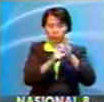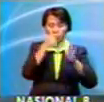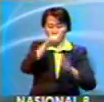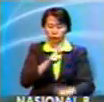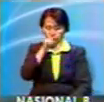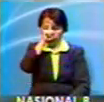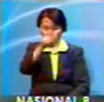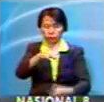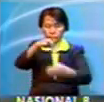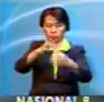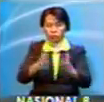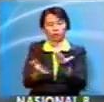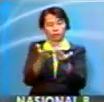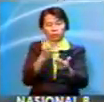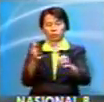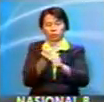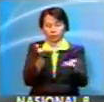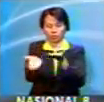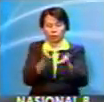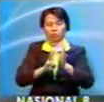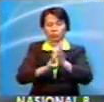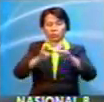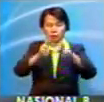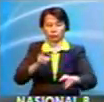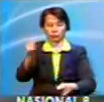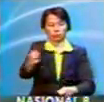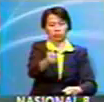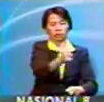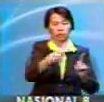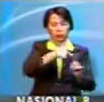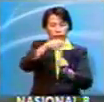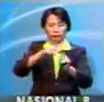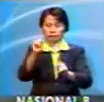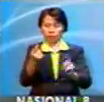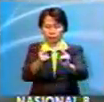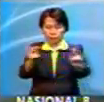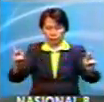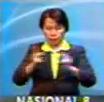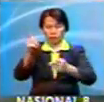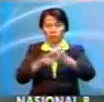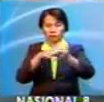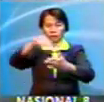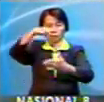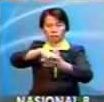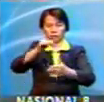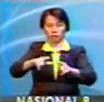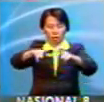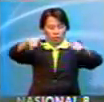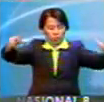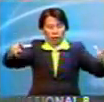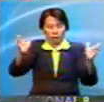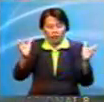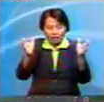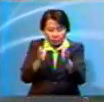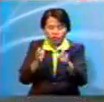bagi memastikan pengundi mudah mendapat perkhidmatan wakil rakyat masing-masing apabila sesebuah kawasan pilihan raya yang luas